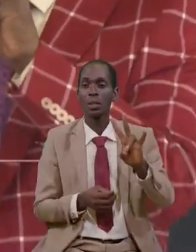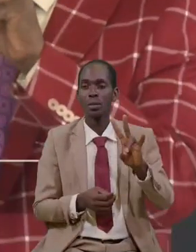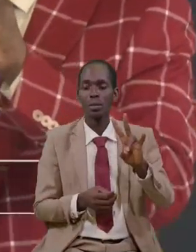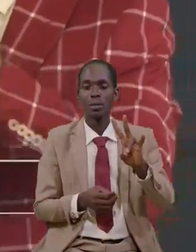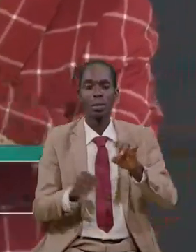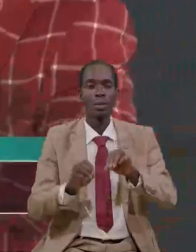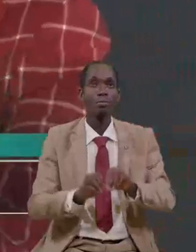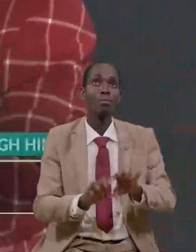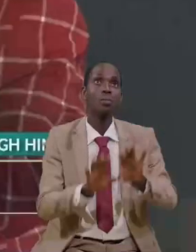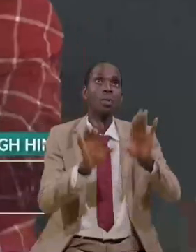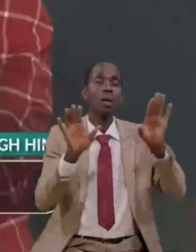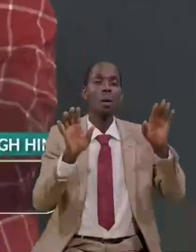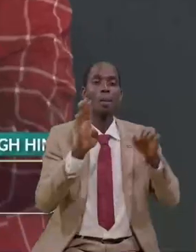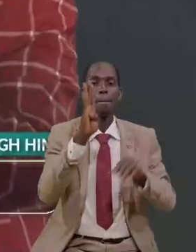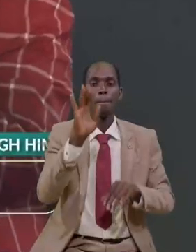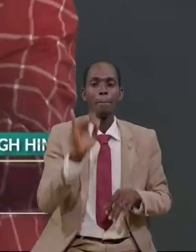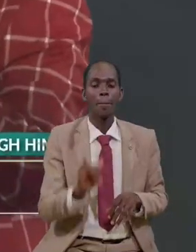briller